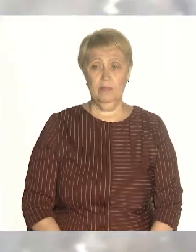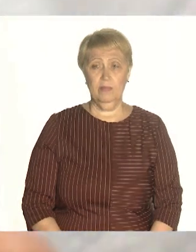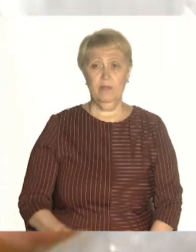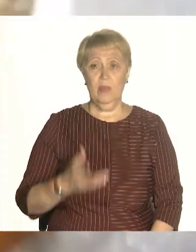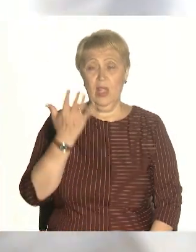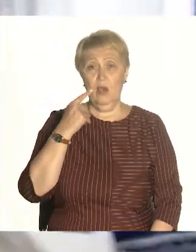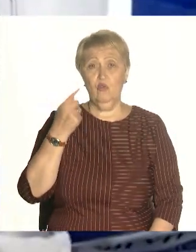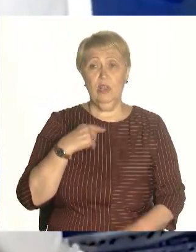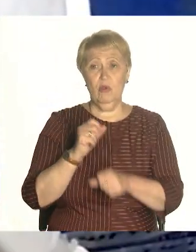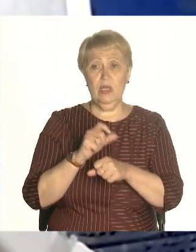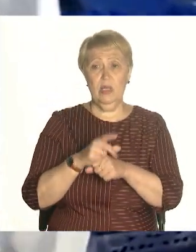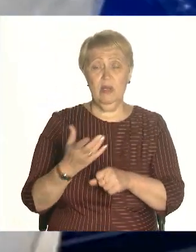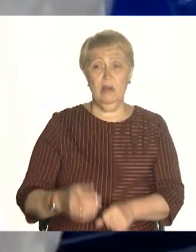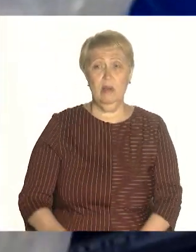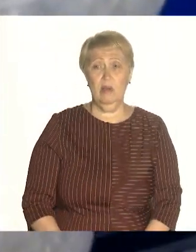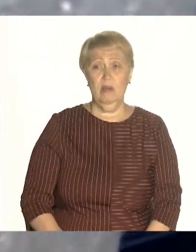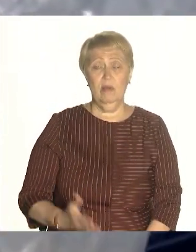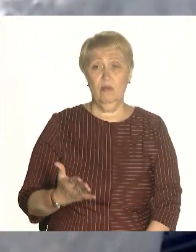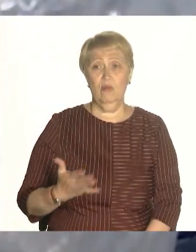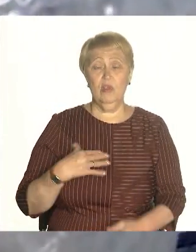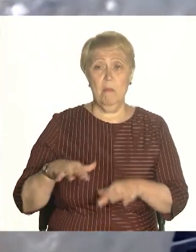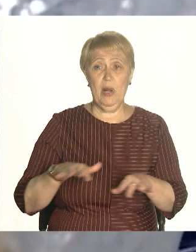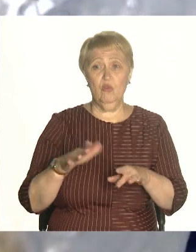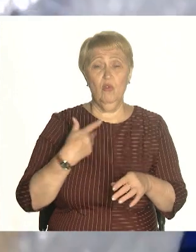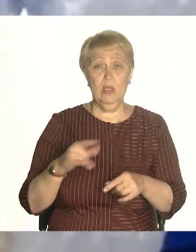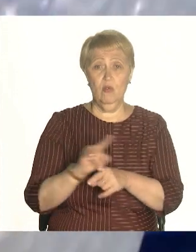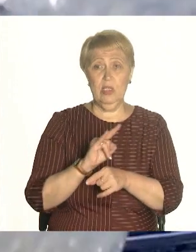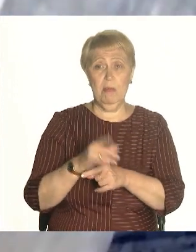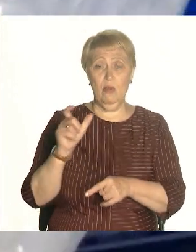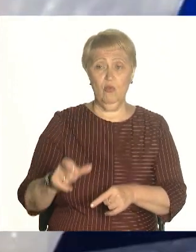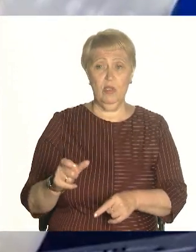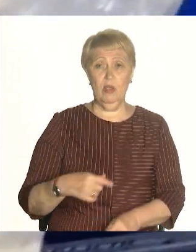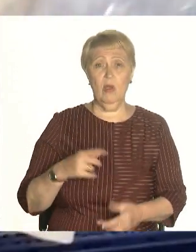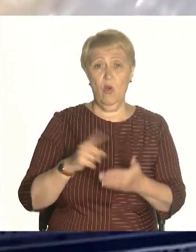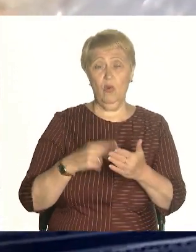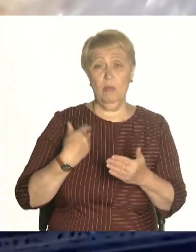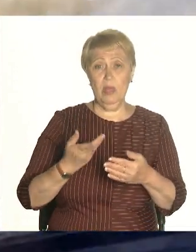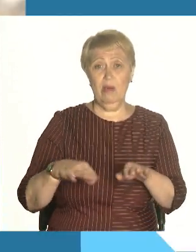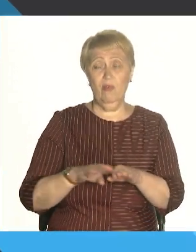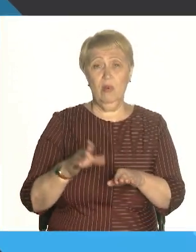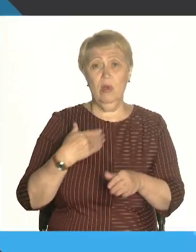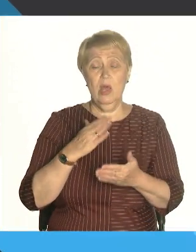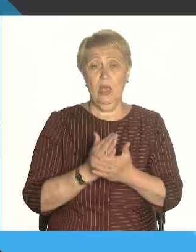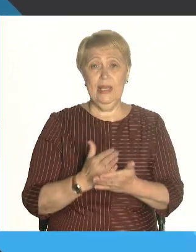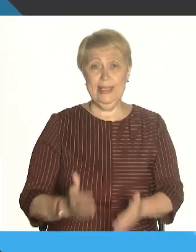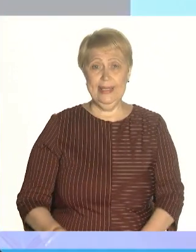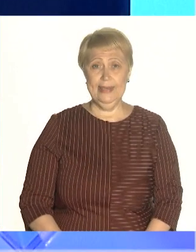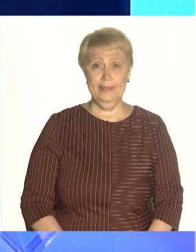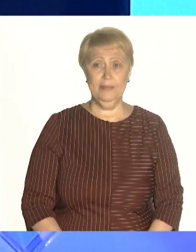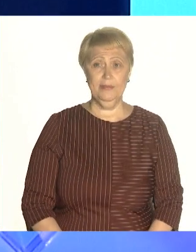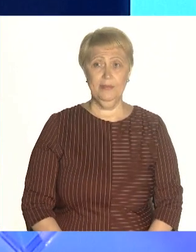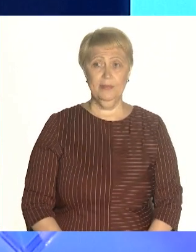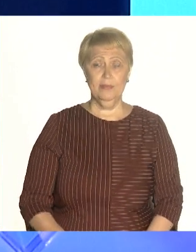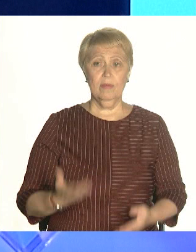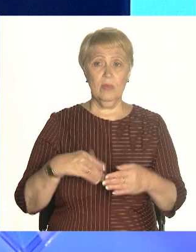заявлены изначально. То есть происходит обман людей. И, кроме того, Есть такой